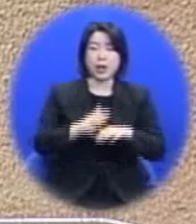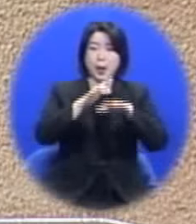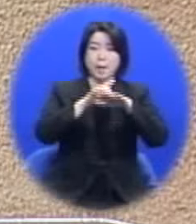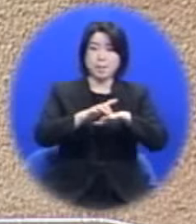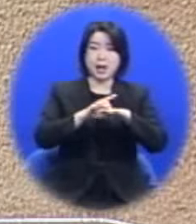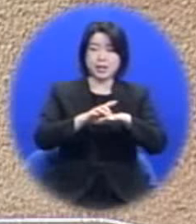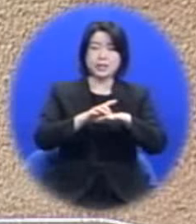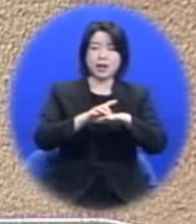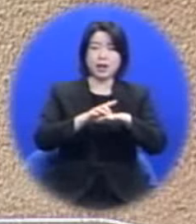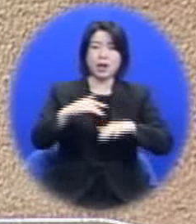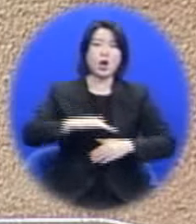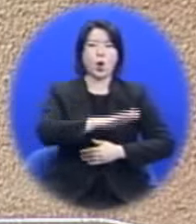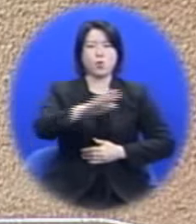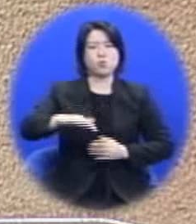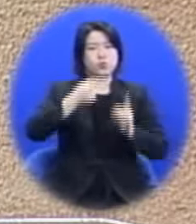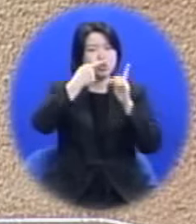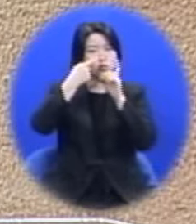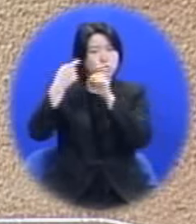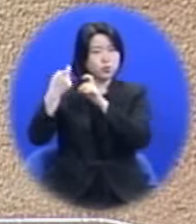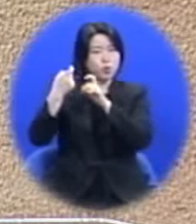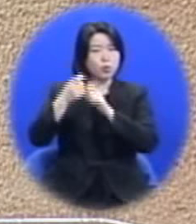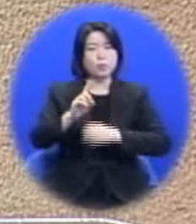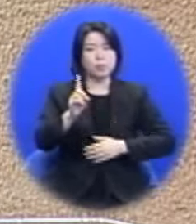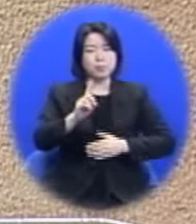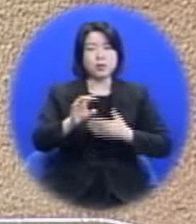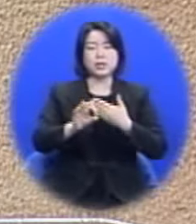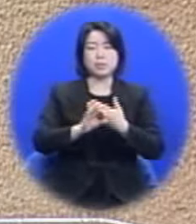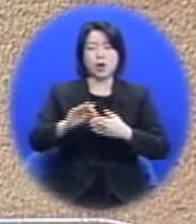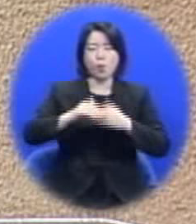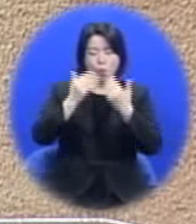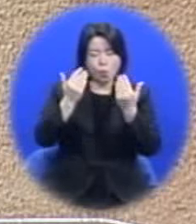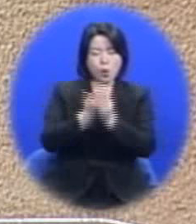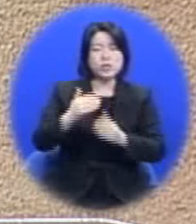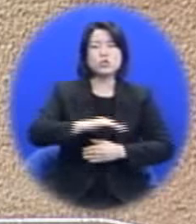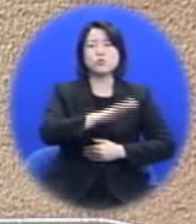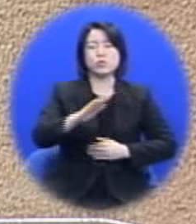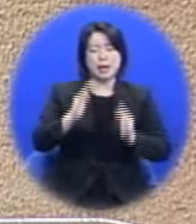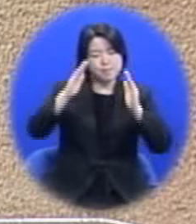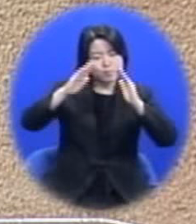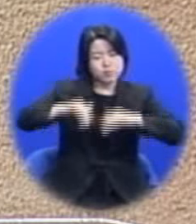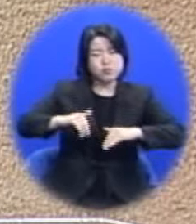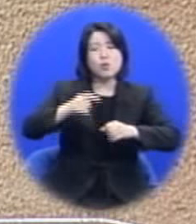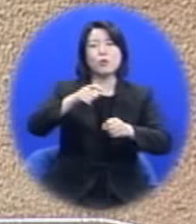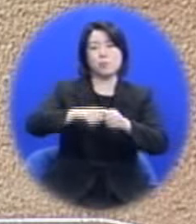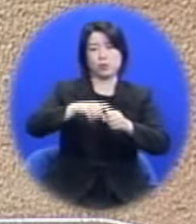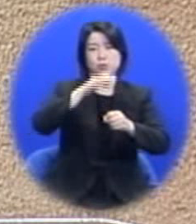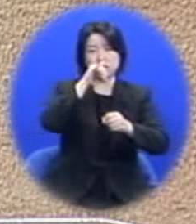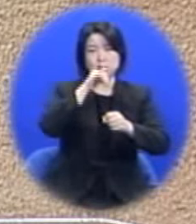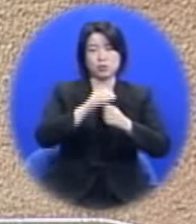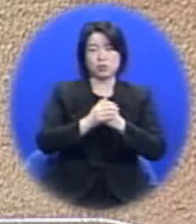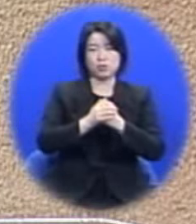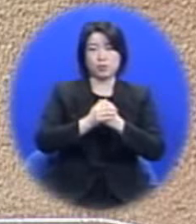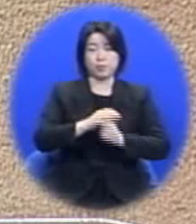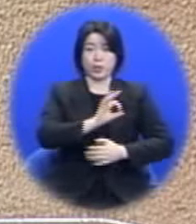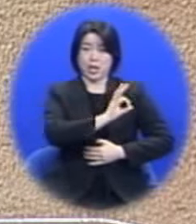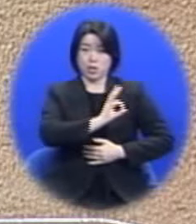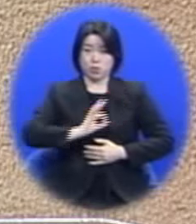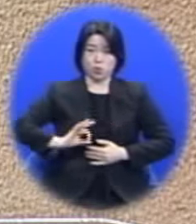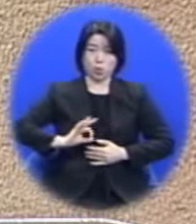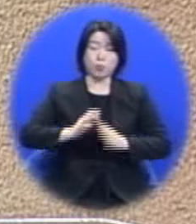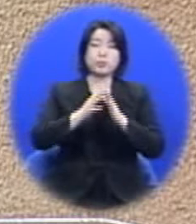마귀가 우리를 유혹하는 것은 완전히 우리를 무너뜨리려고 함입니다. 욥이라는